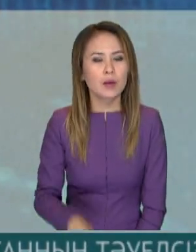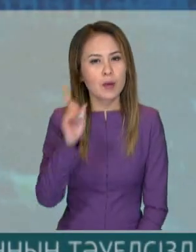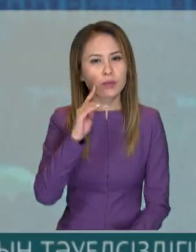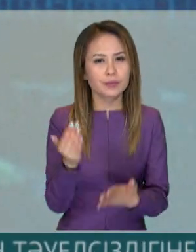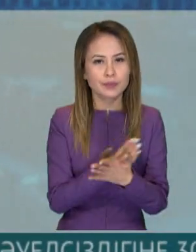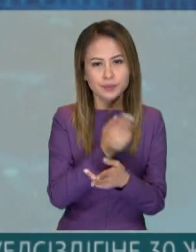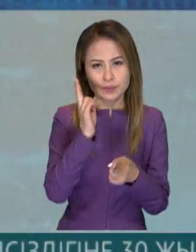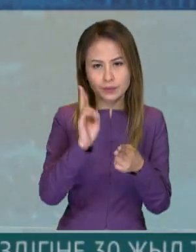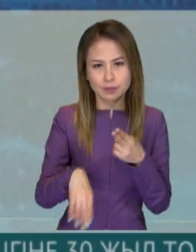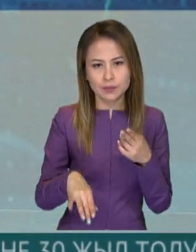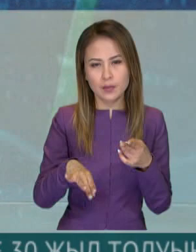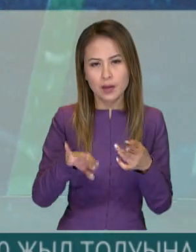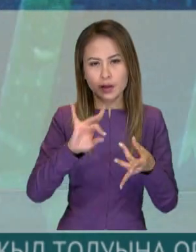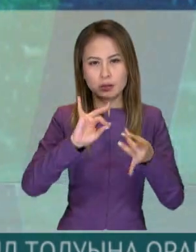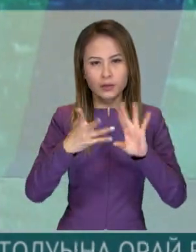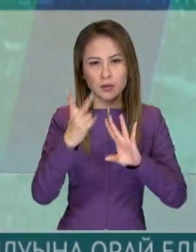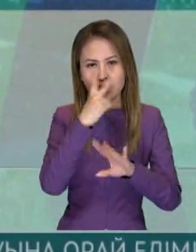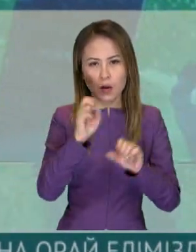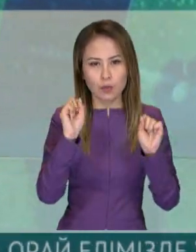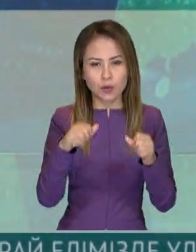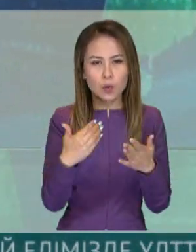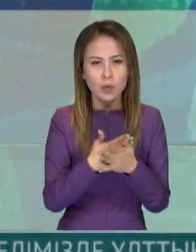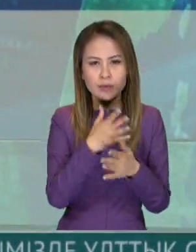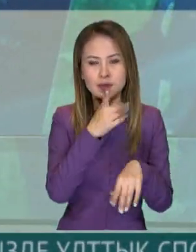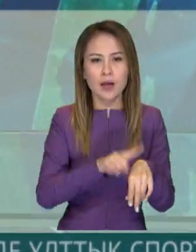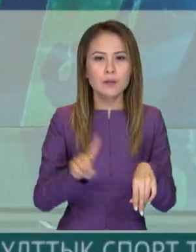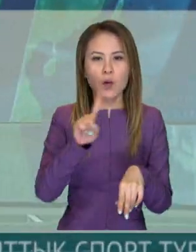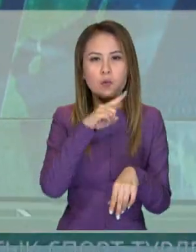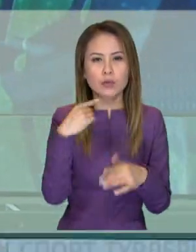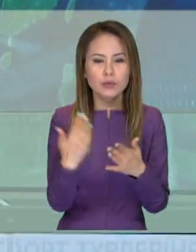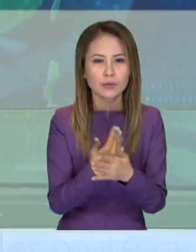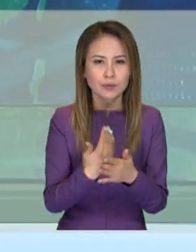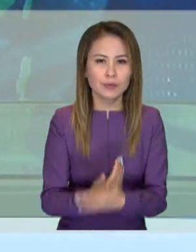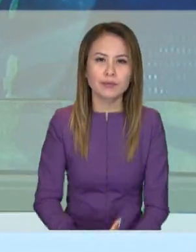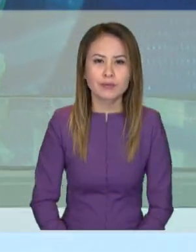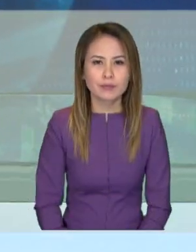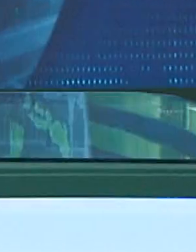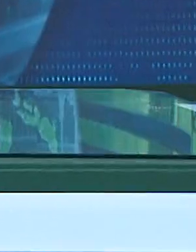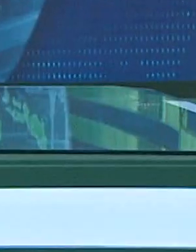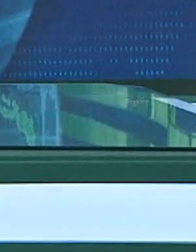Әзірге ақпараттар легі осындай. Жаңалықтарды хабар.кз сайтынан да көре аласыздар. Амандықта жүздескенше.